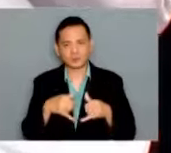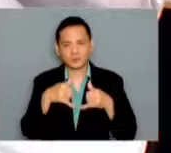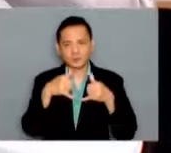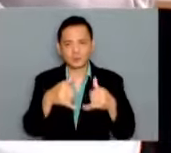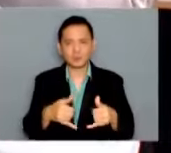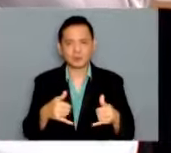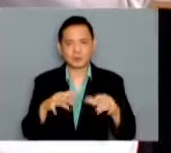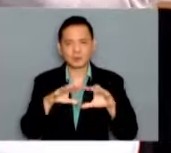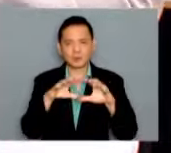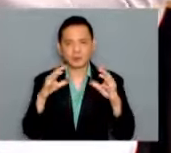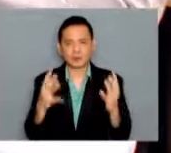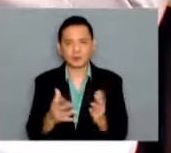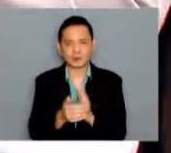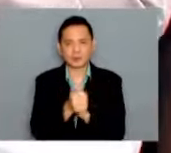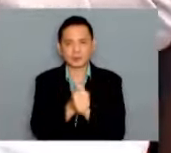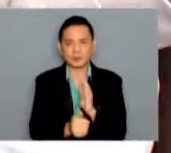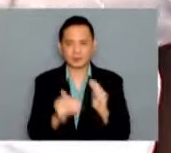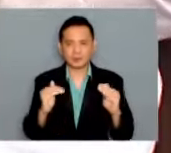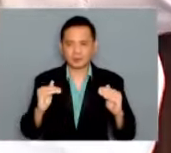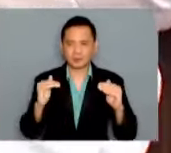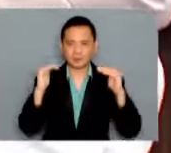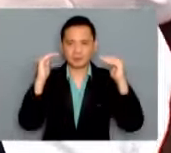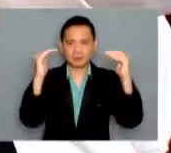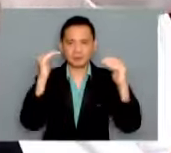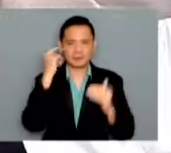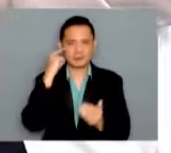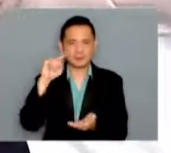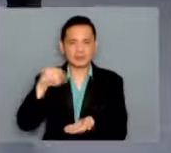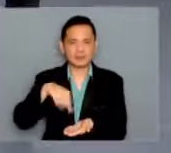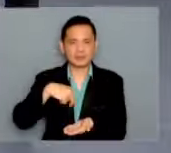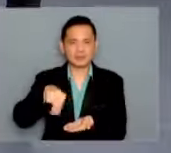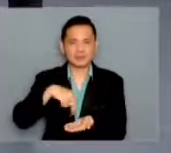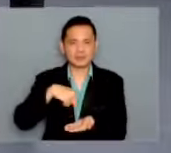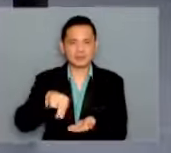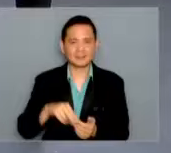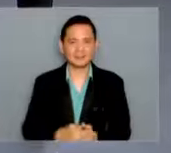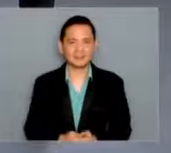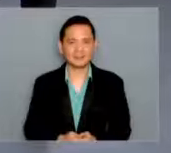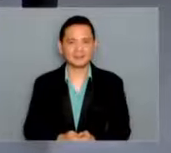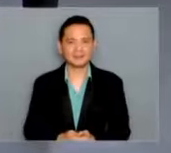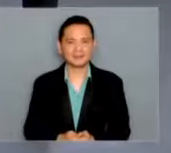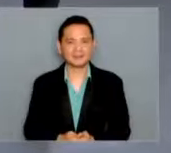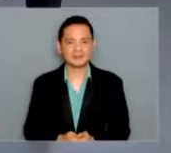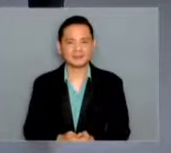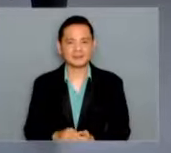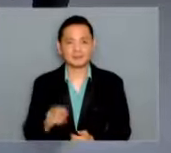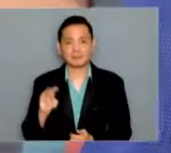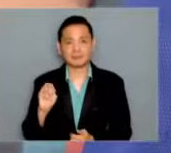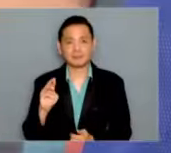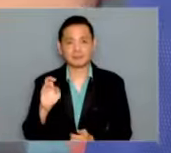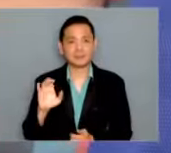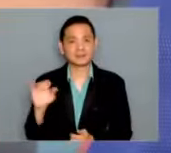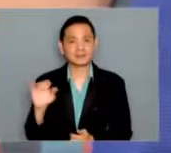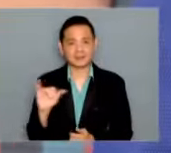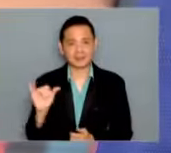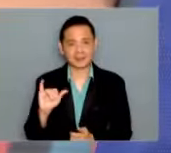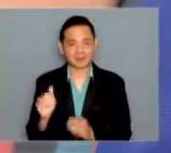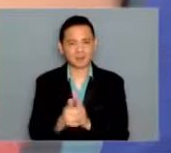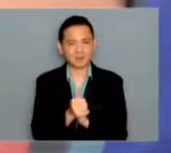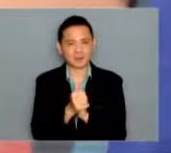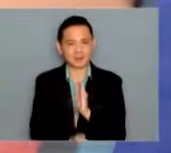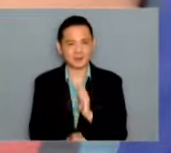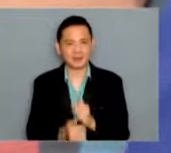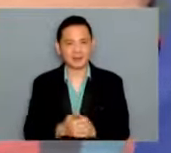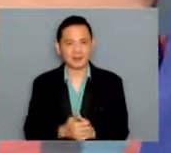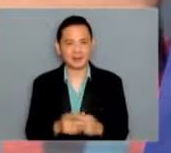talento pagdating sa pagsayaw. Alam niyo, mga bisita, yan. That's right. At gaya ni Kuya Mark, nakilala na rin itong grupong ito ng ilang mga prestigious